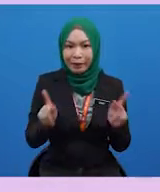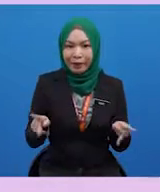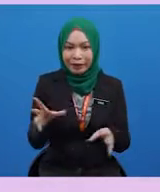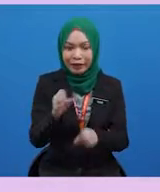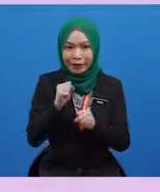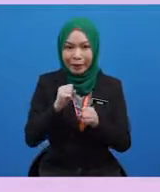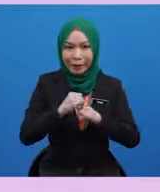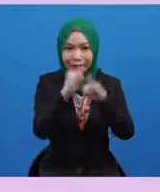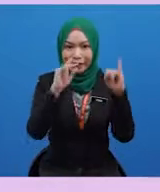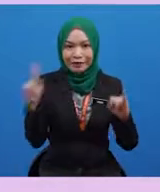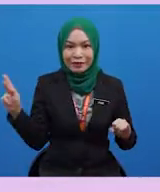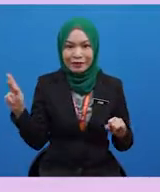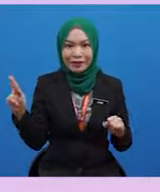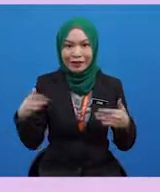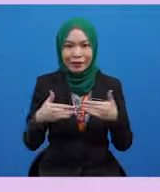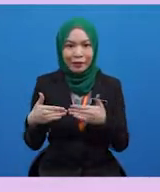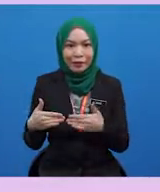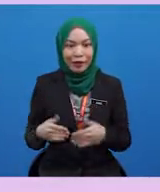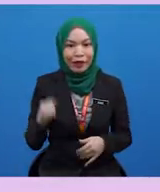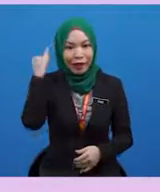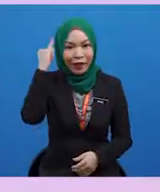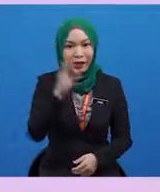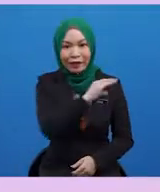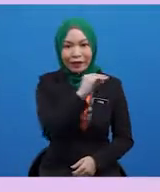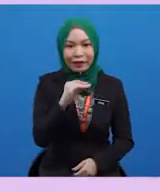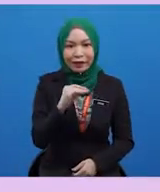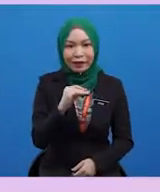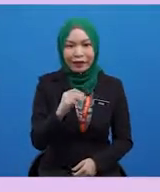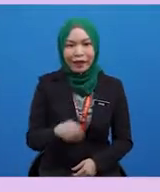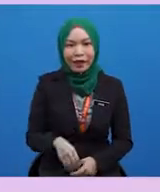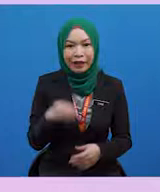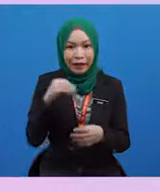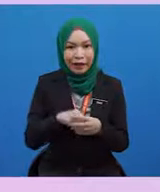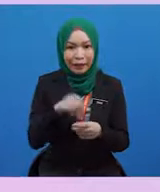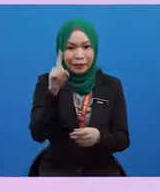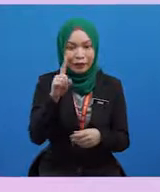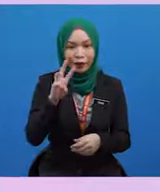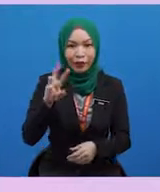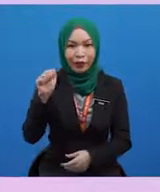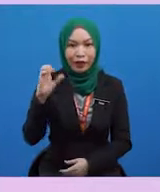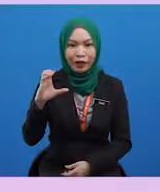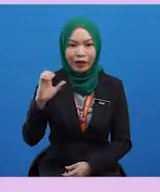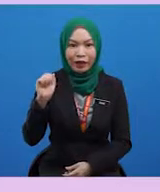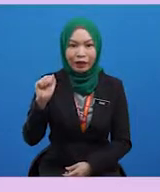dapat menjelaskan kesinambungan idea dalam sesebuah wacana.